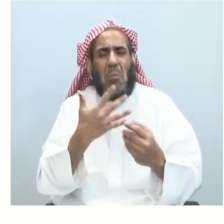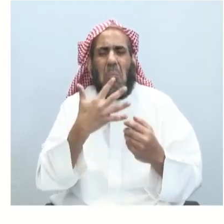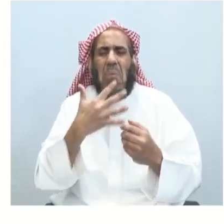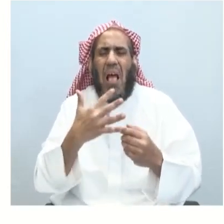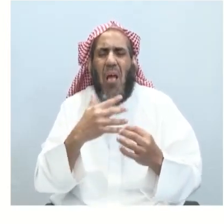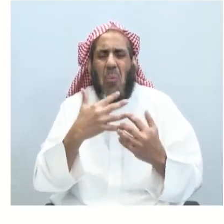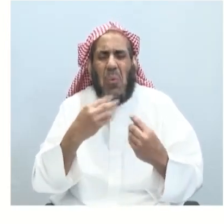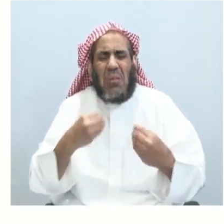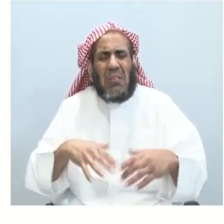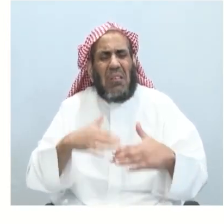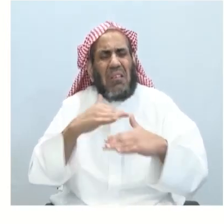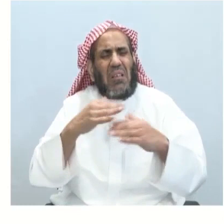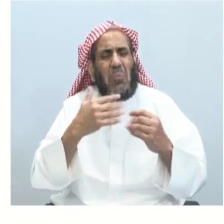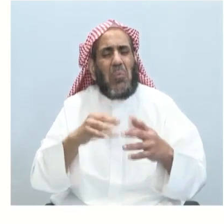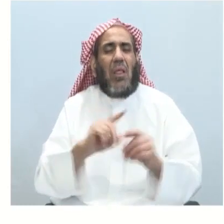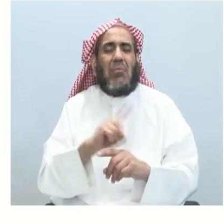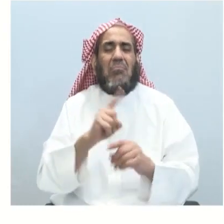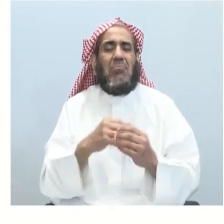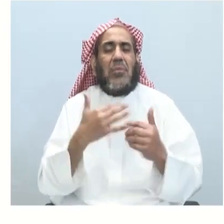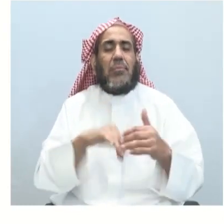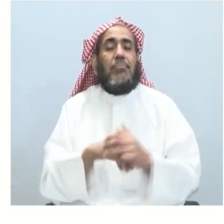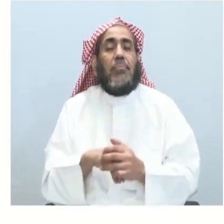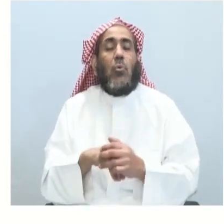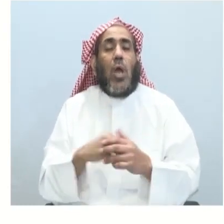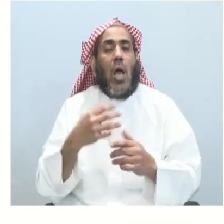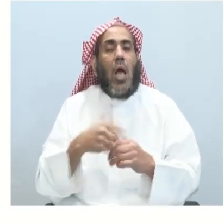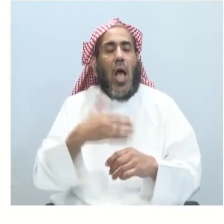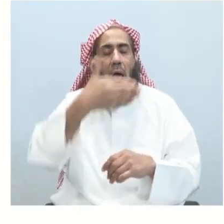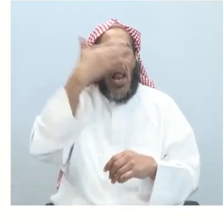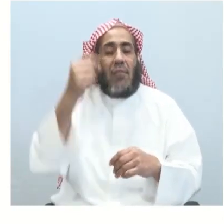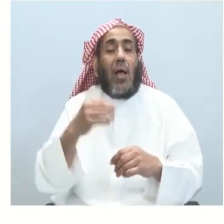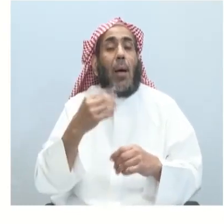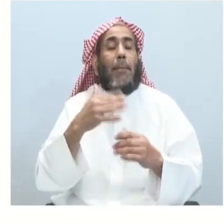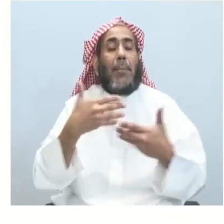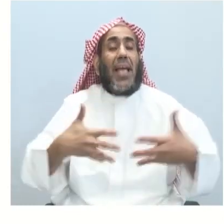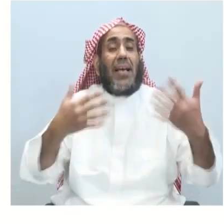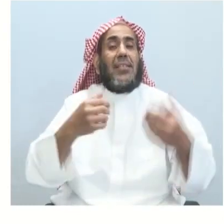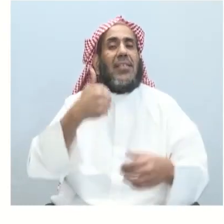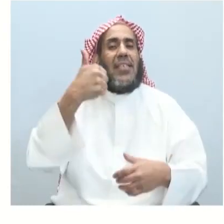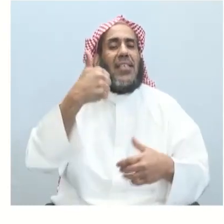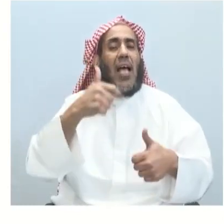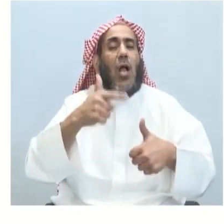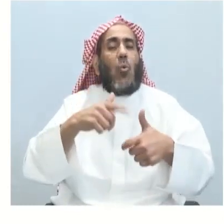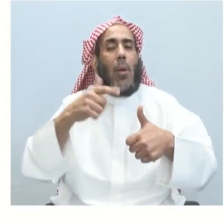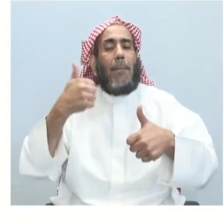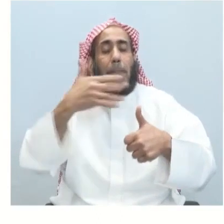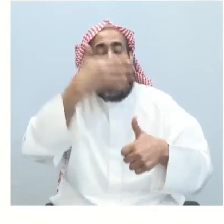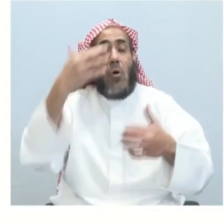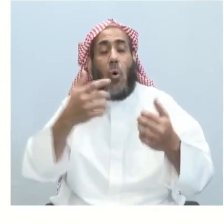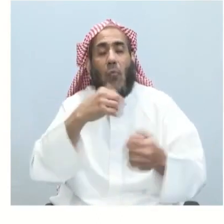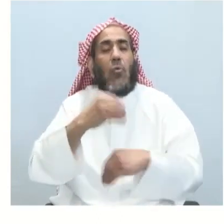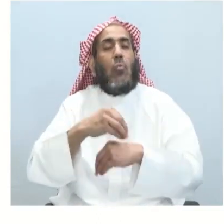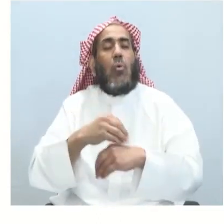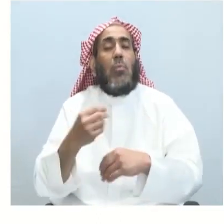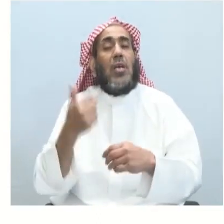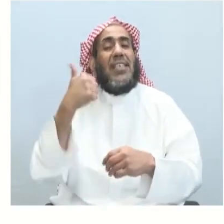بالفاظ سطحيه مبتذله هنا الحفظ احفظ الابيات السته الاولى مطلوب منك ان تحفظ الابيات السته الاولى